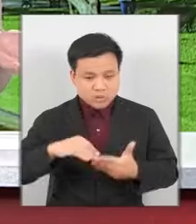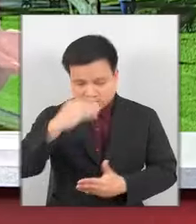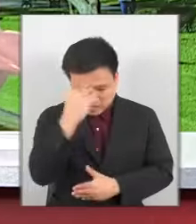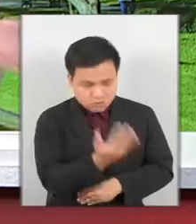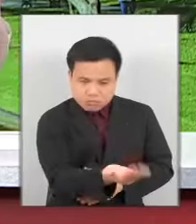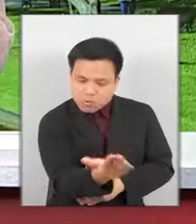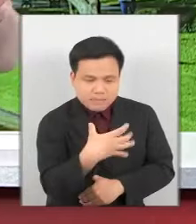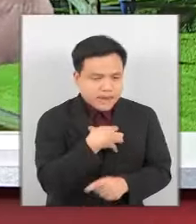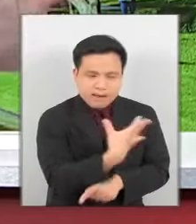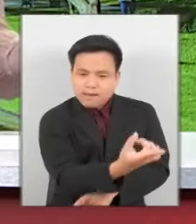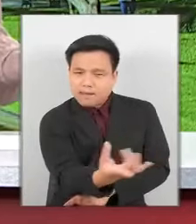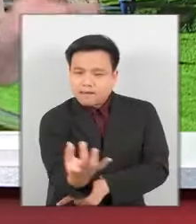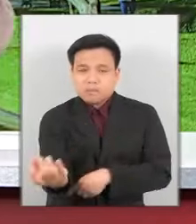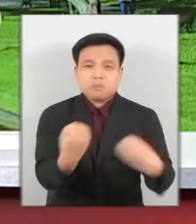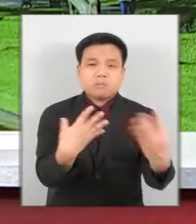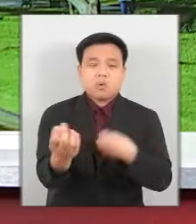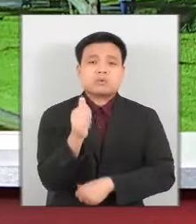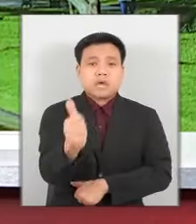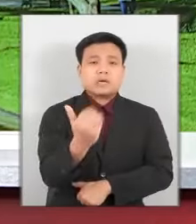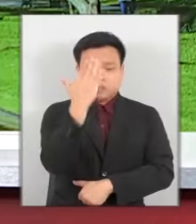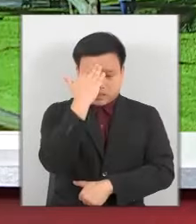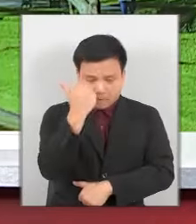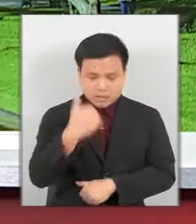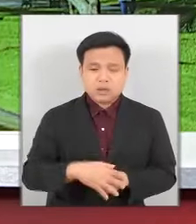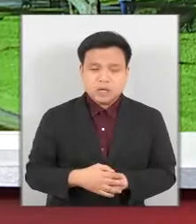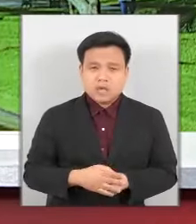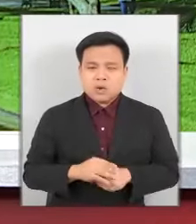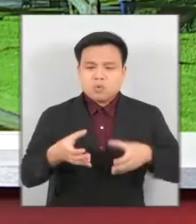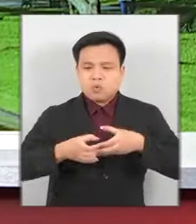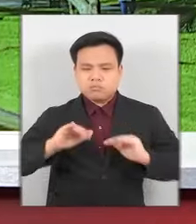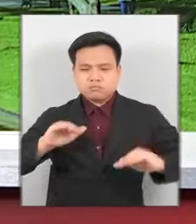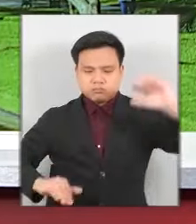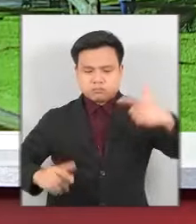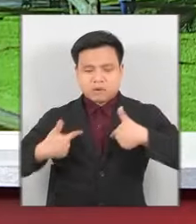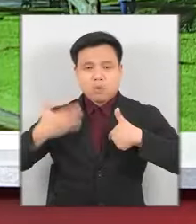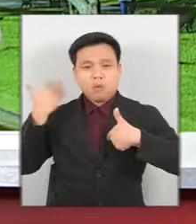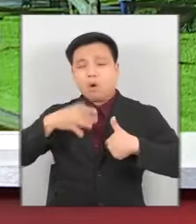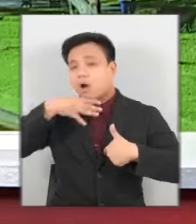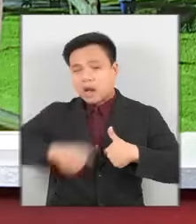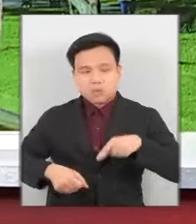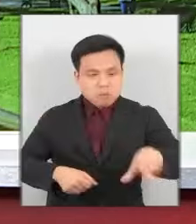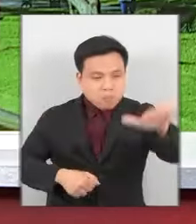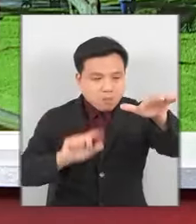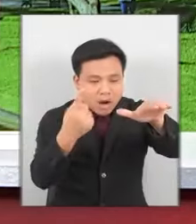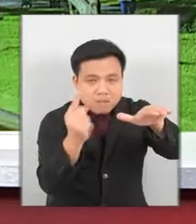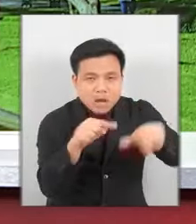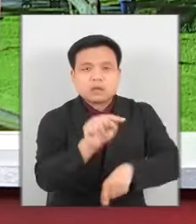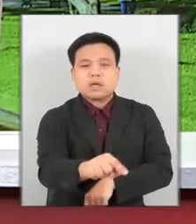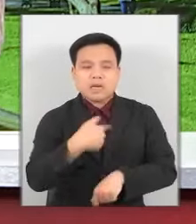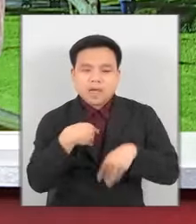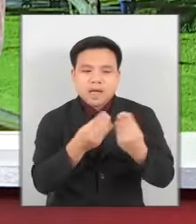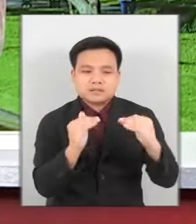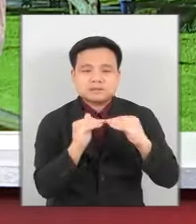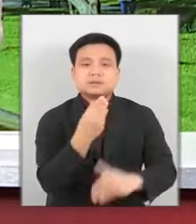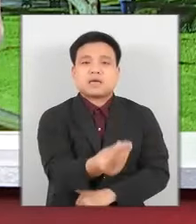เติบโตใช่มั้ยคะแต่โรงเรียนที่ยังไม่ได้เปลี่ยนแปลงก็ไม่ใช่ว่าขวางโลกนะคะมันก็ต้องให้โอกาสในการศึกษาแล้วก็ทำความเข้า